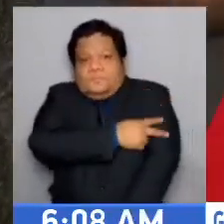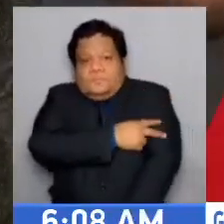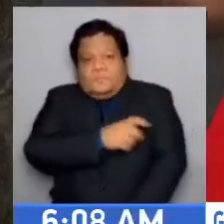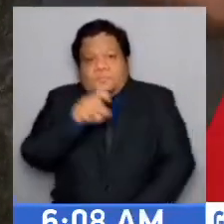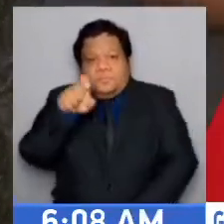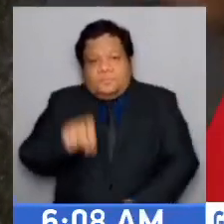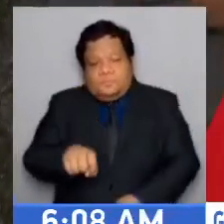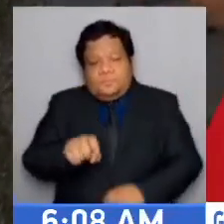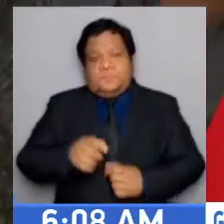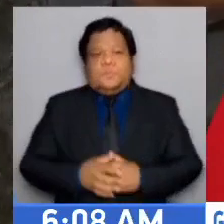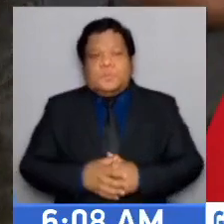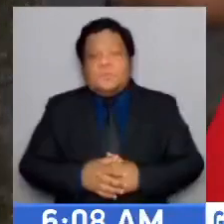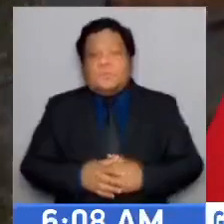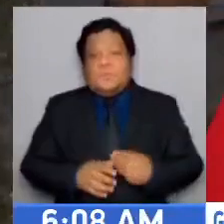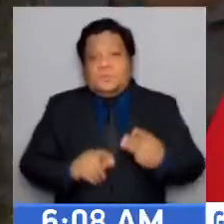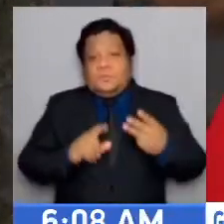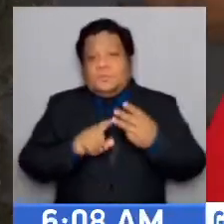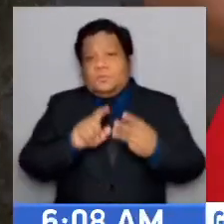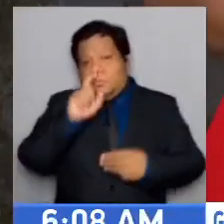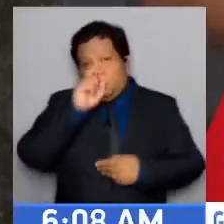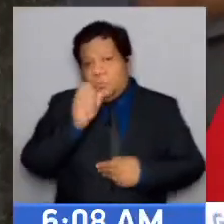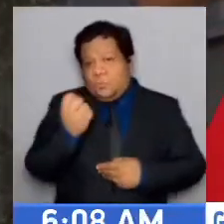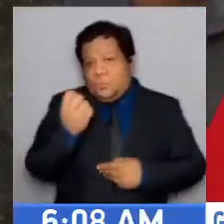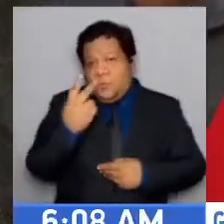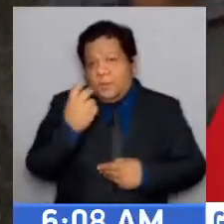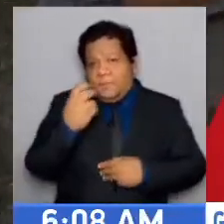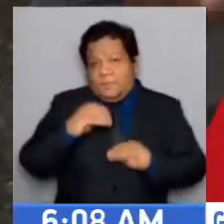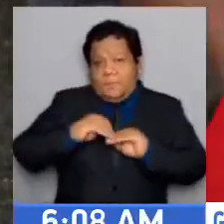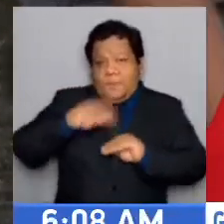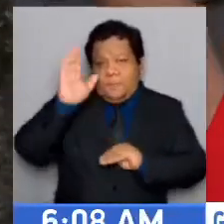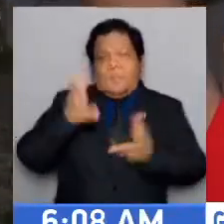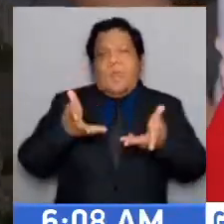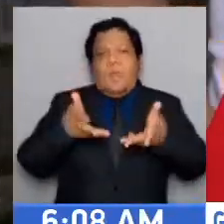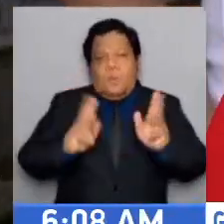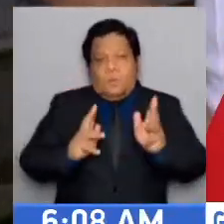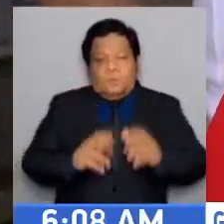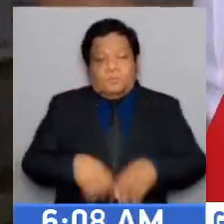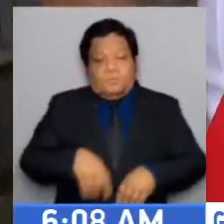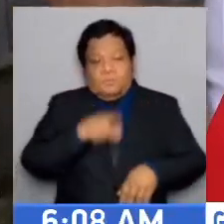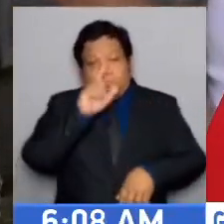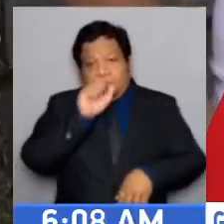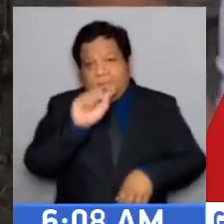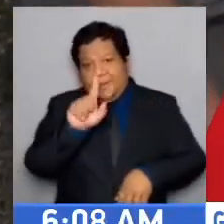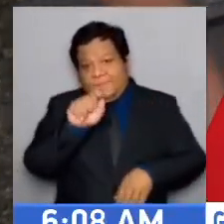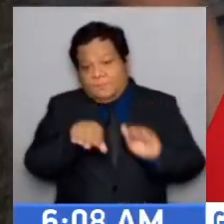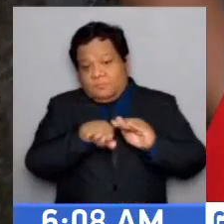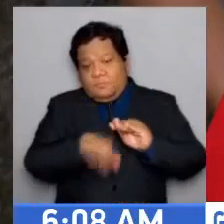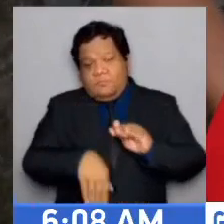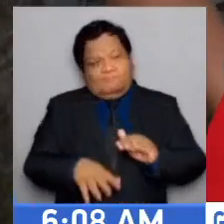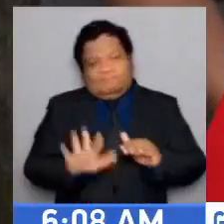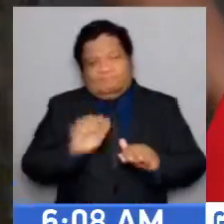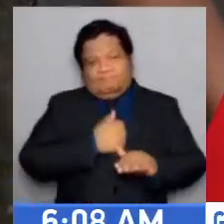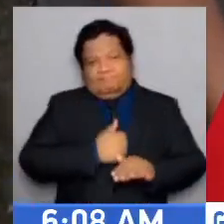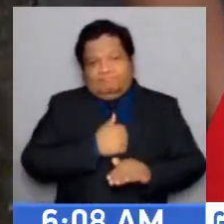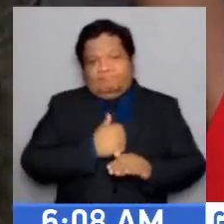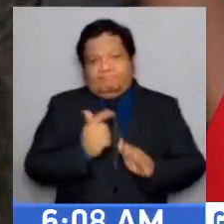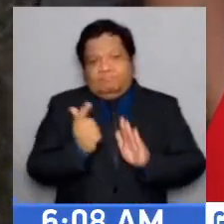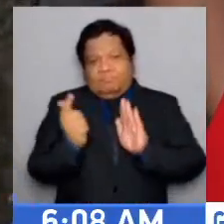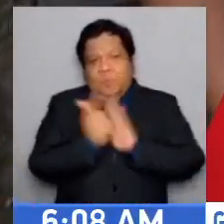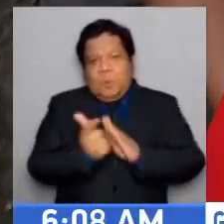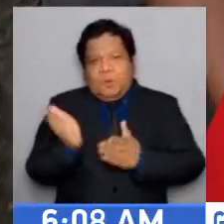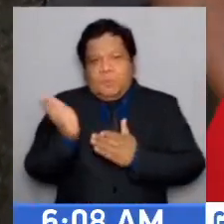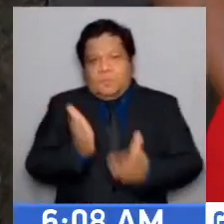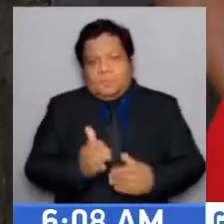Tapos 12 years old pataas, pwede po. Pero 11 years old pababa, hindi po papayagan. Okay. So kung may mga kabata na isasama,